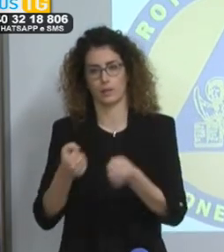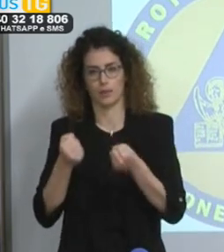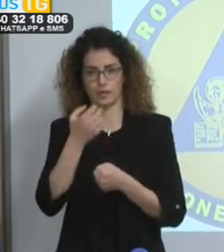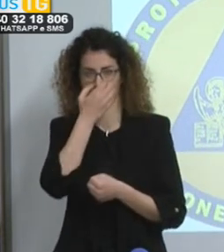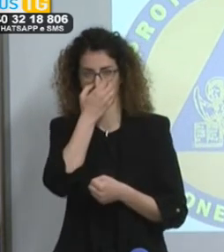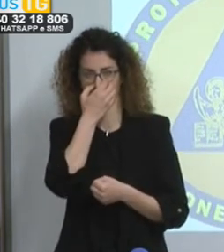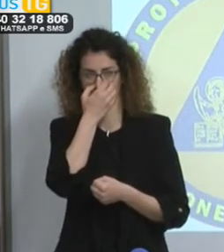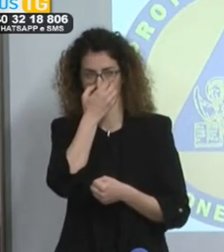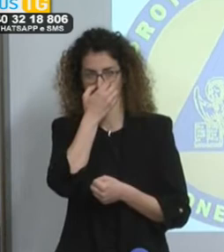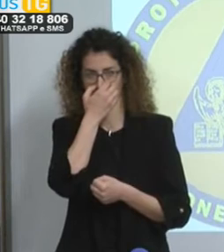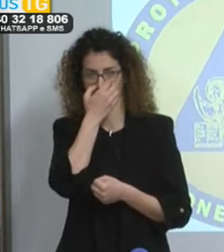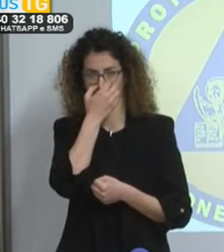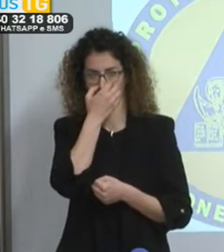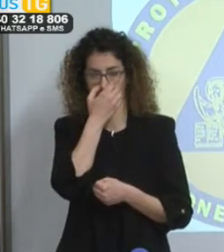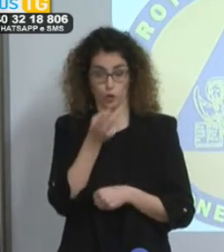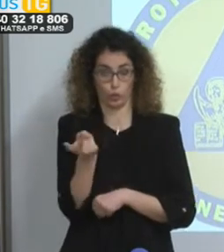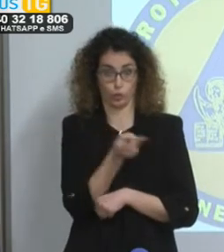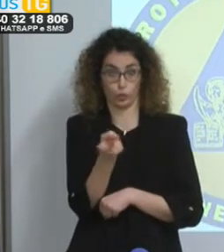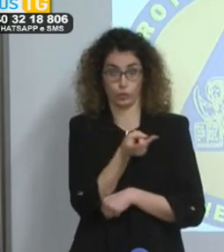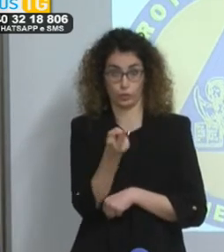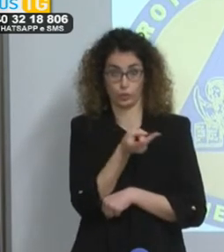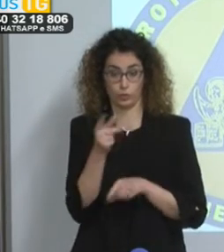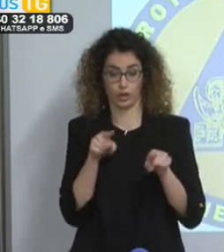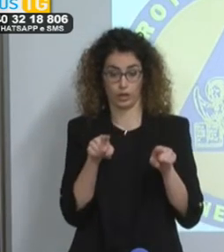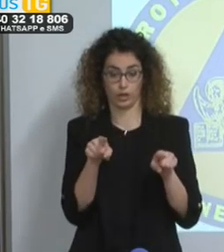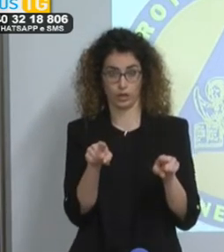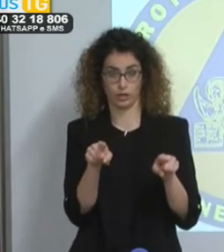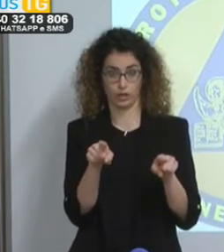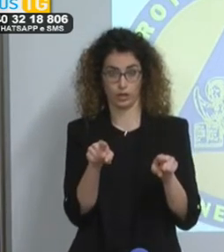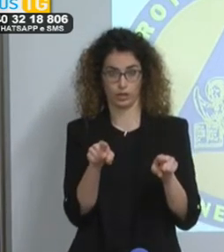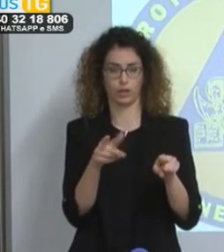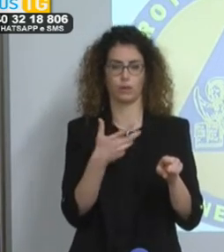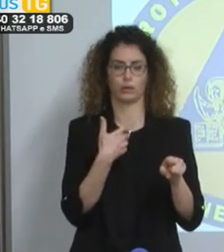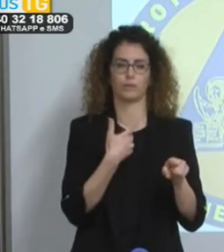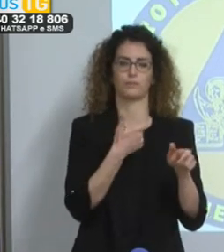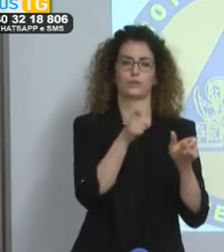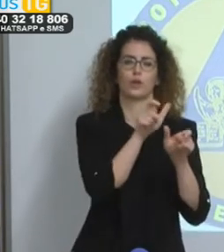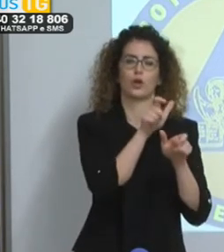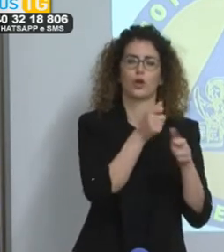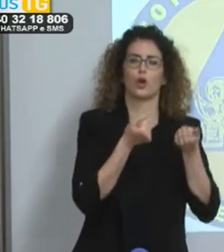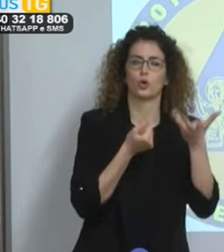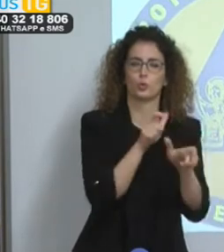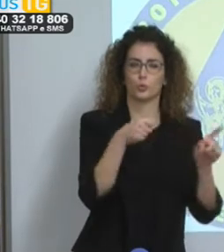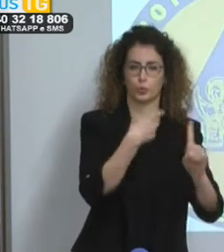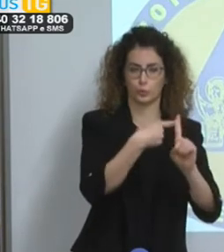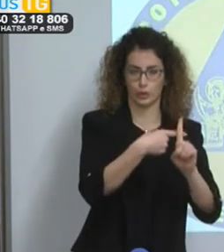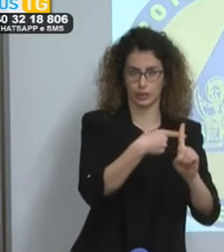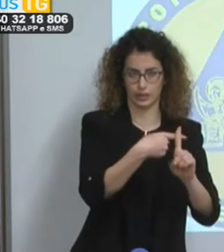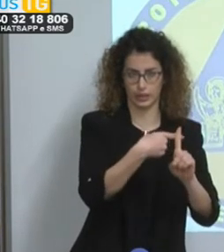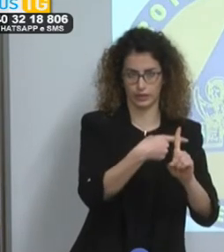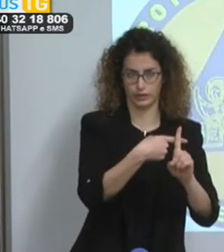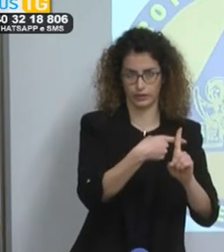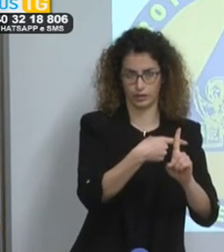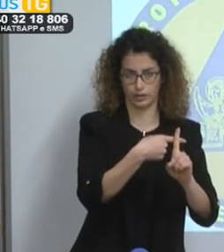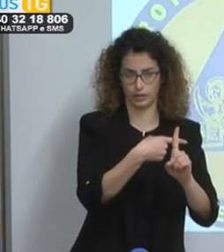intensive, ha in entrambe le direzioni, quindi sto parlando numero di positivi, che hanno un'incidenza